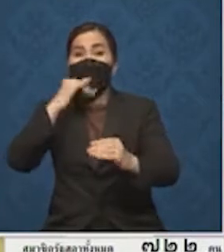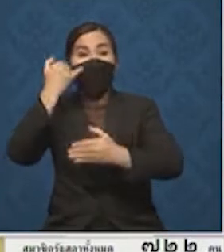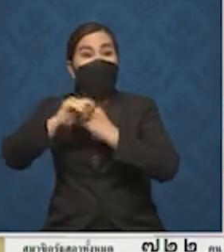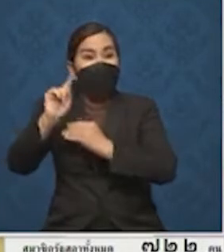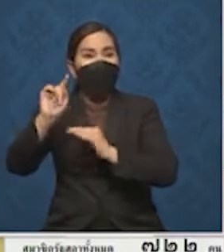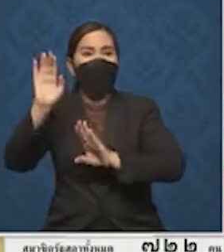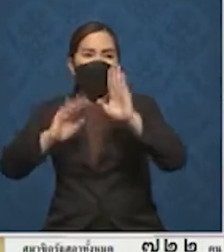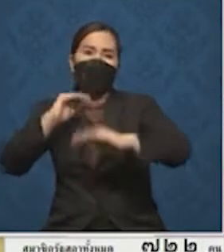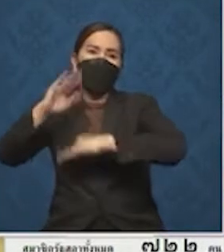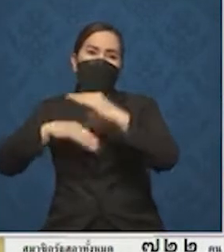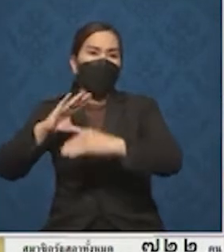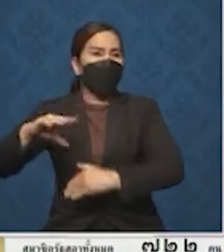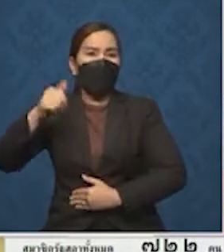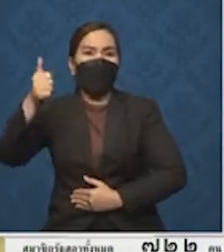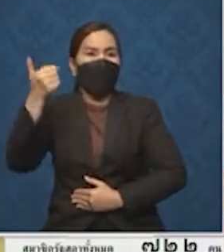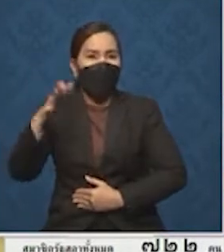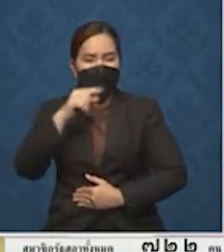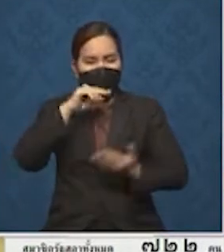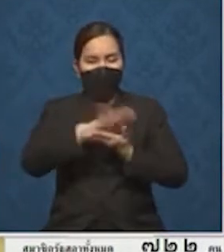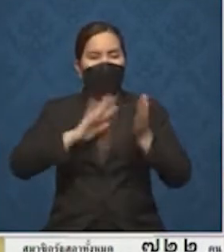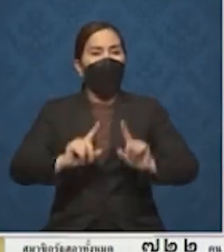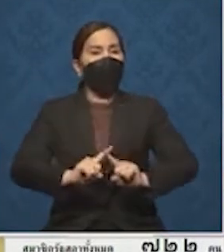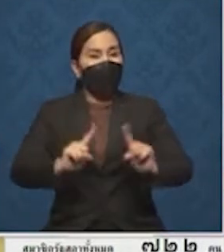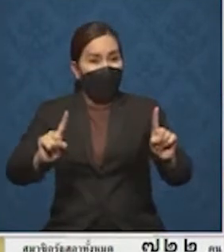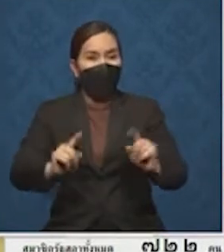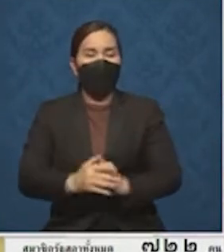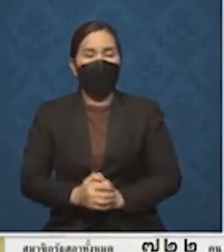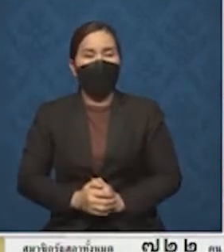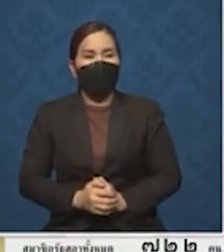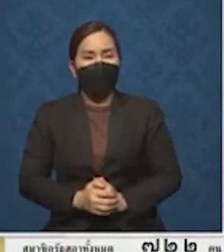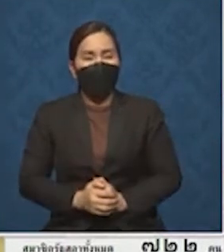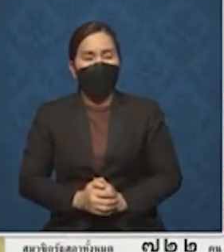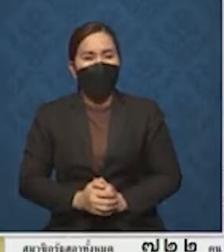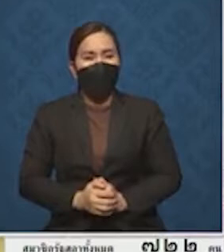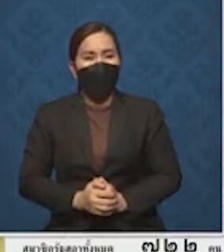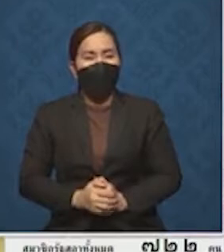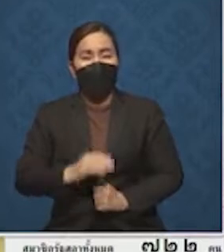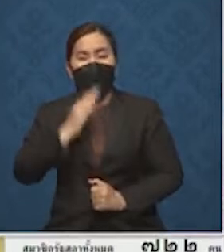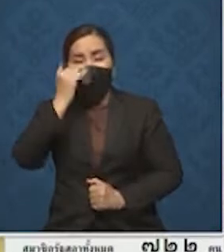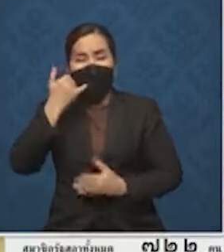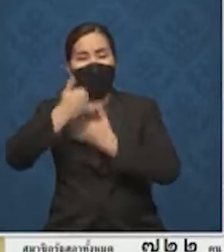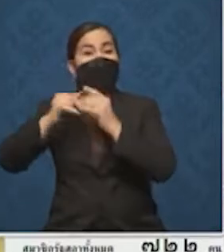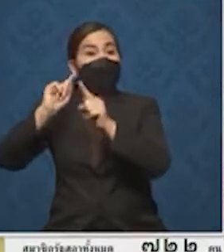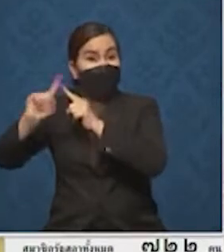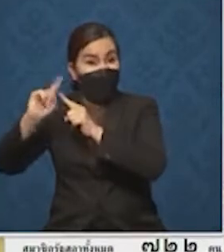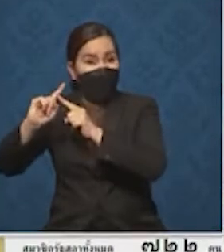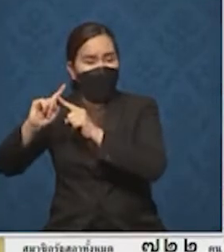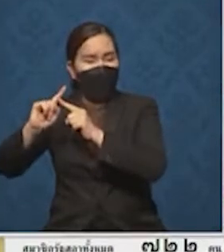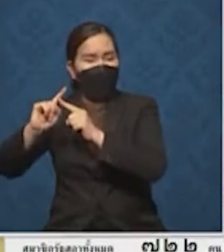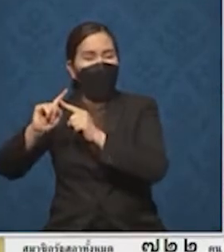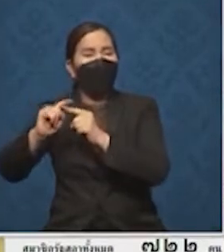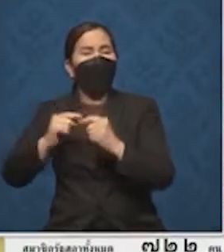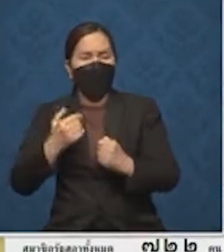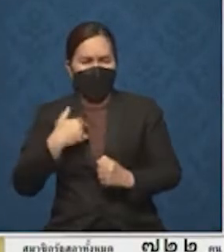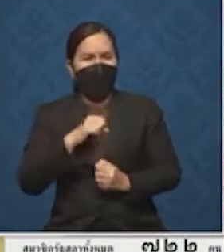าทิประไยที่เก้าหน้าเพราการจะเป็สมาชิกสภาผู้แนลกสะดอนของใหายประเทศโดยเฉพาะสถาบนพระบบก 9